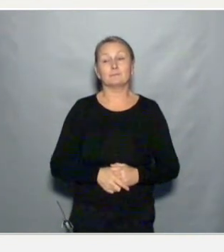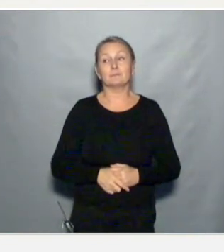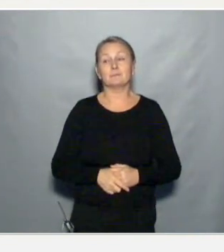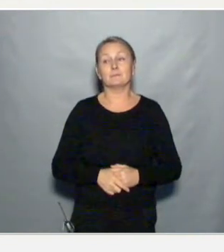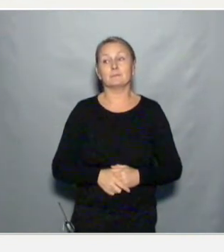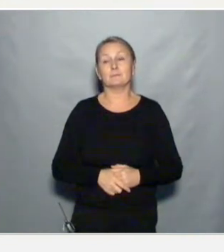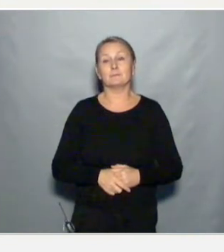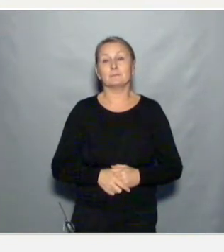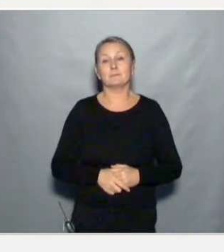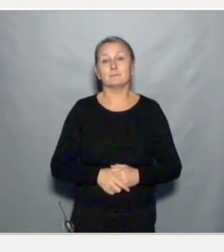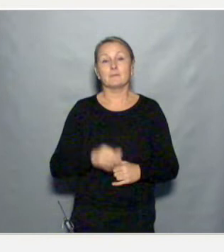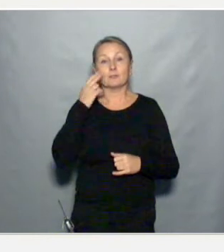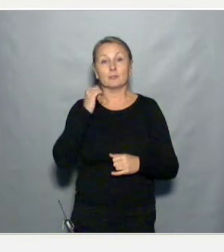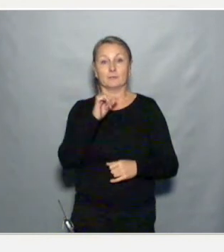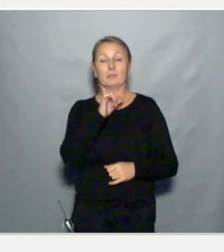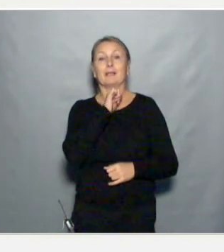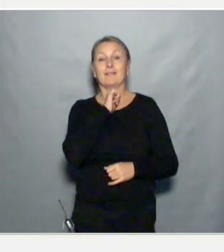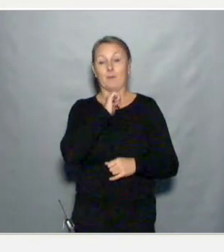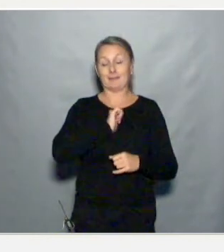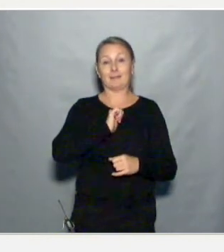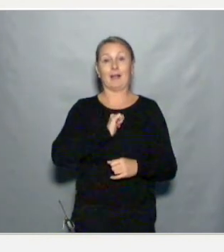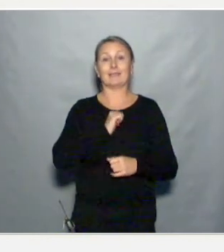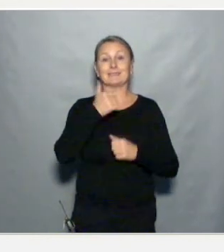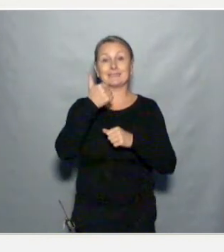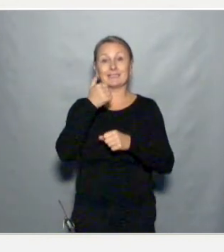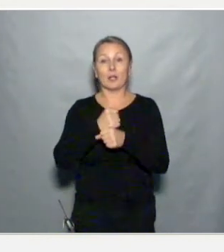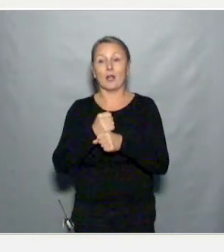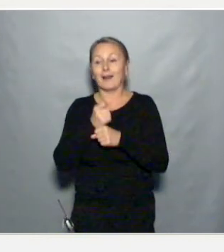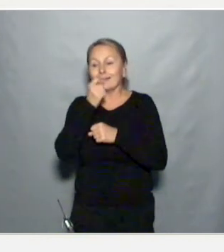Jag har försökt ta livet av mig 6 gånger, jag har nästan lyckats 3.